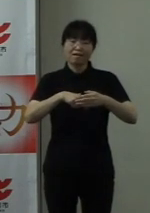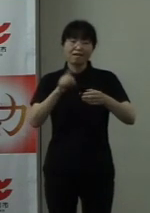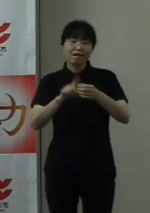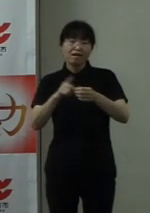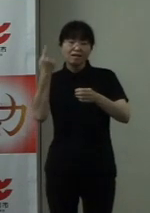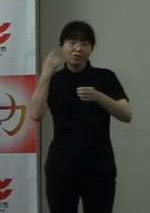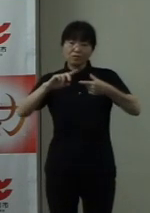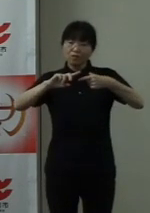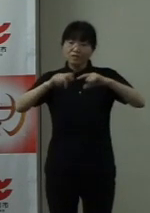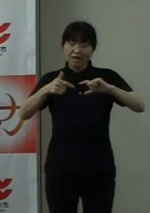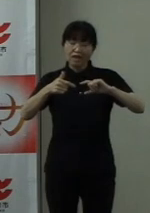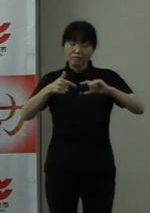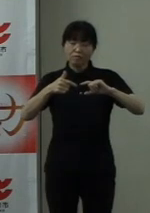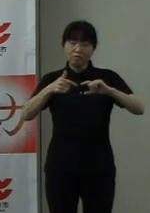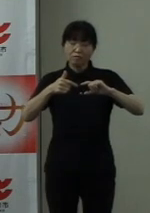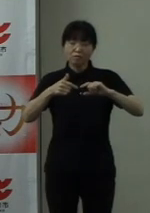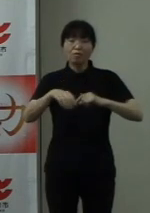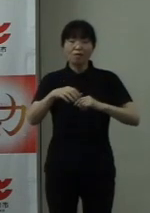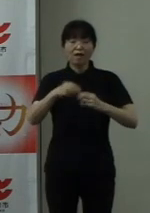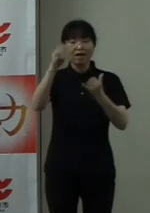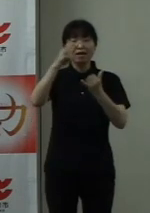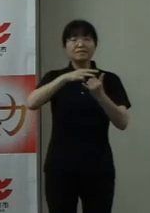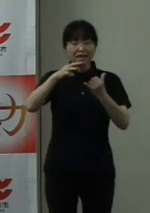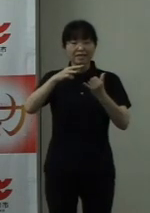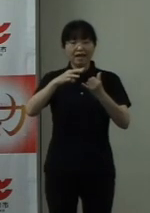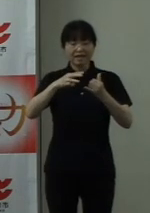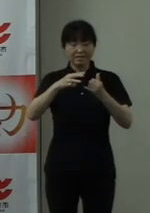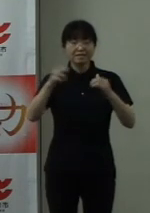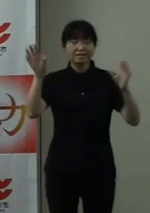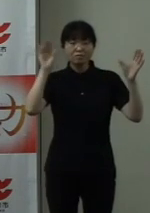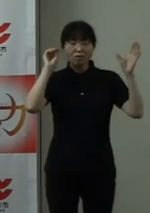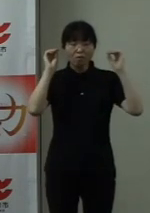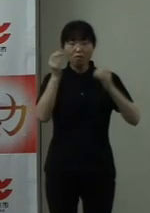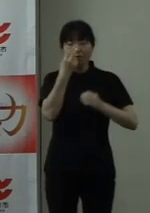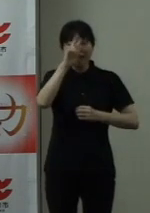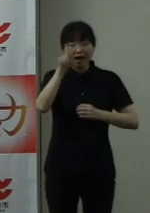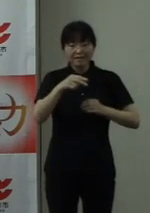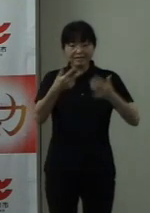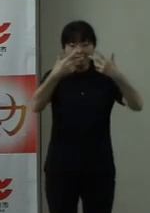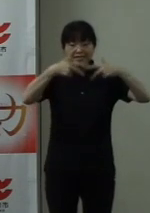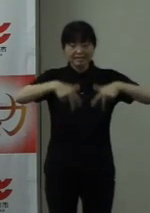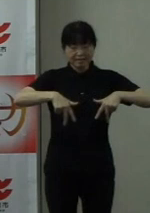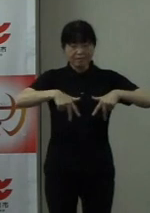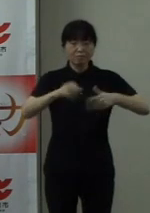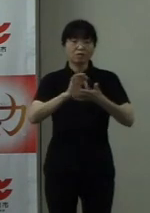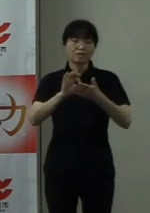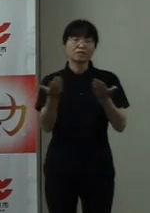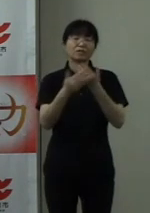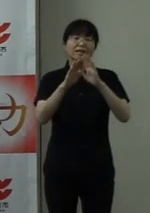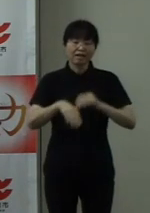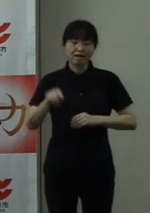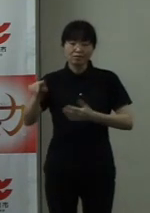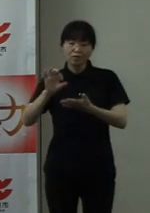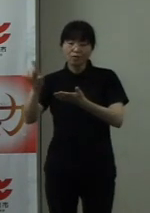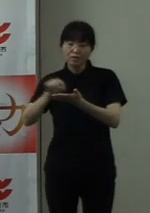年と違う大きな点というのは、ああして災害情報管理システムを導入いたしましたので、そういった、ものを利用するしての訓練、あ